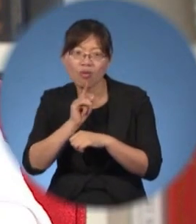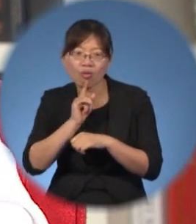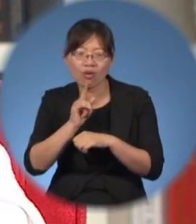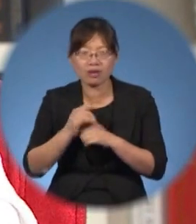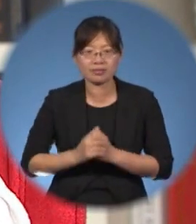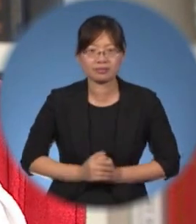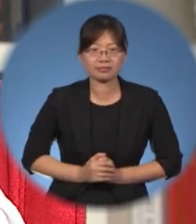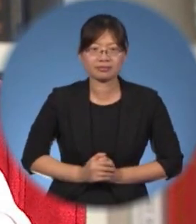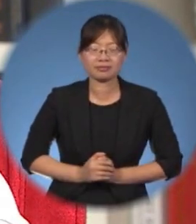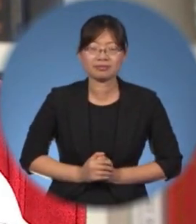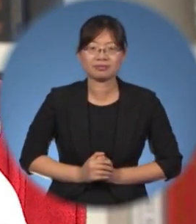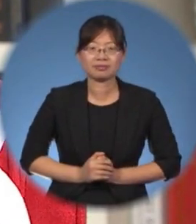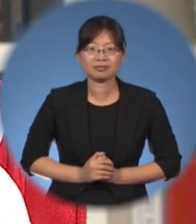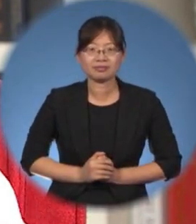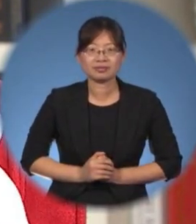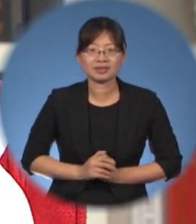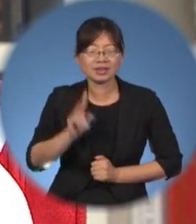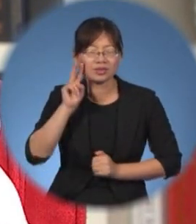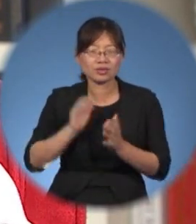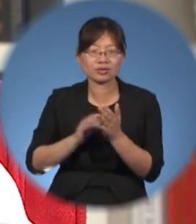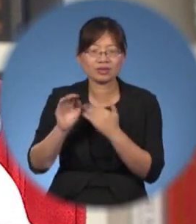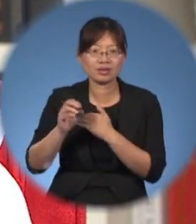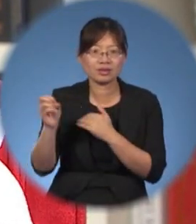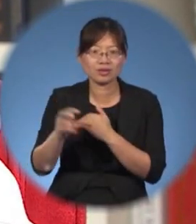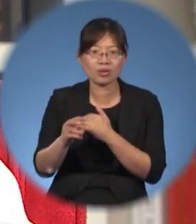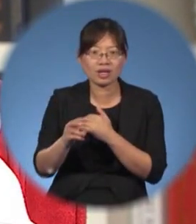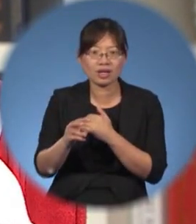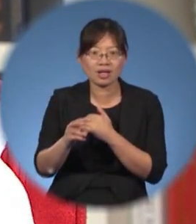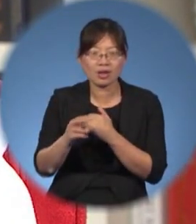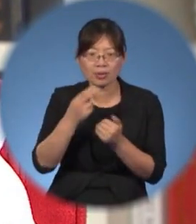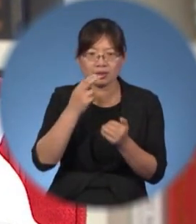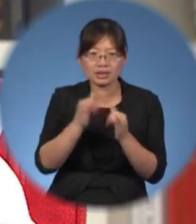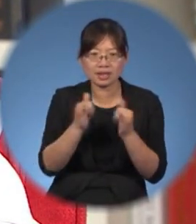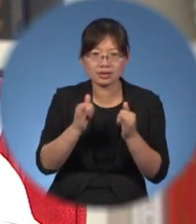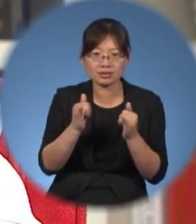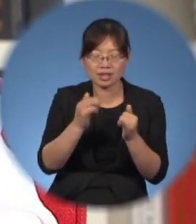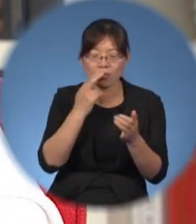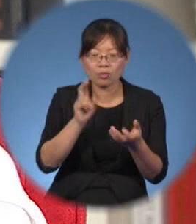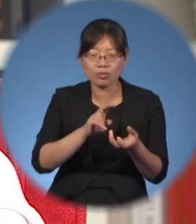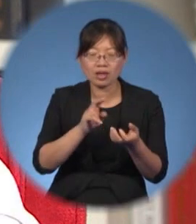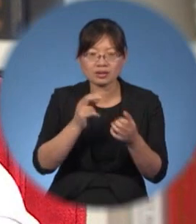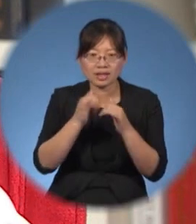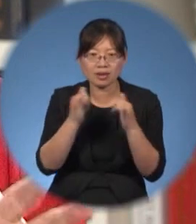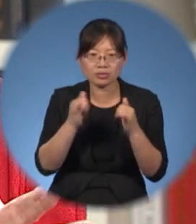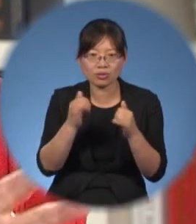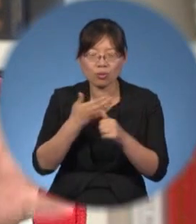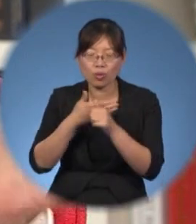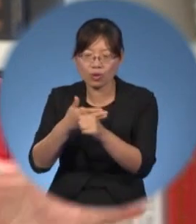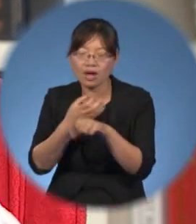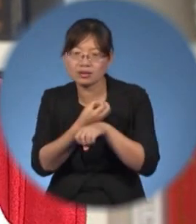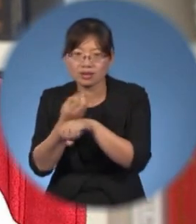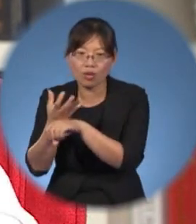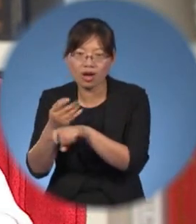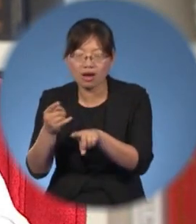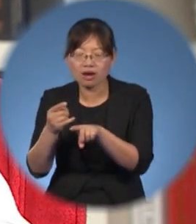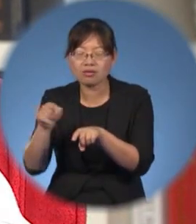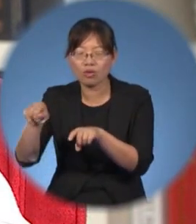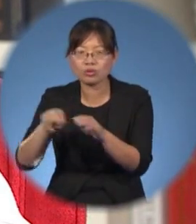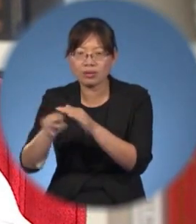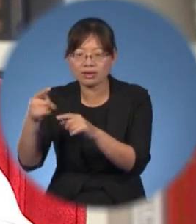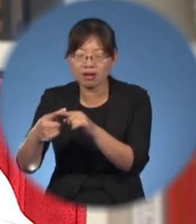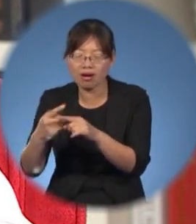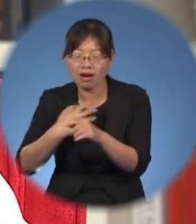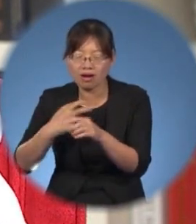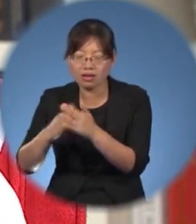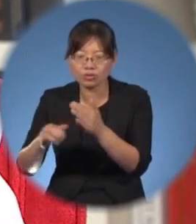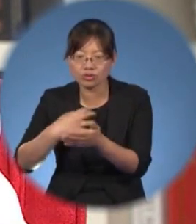숨느라고. 네. 가였으면 한 이틀 있으면 또 이 인편으로 통지가 오죠. 걔들 다 갔다. 뭐 가서 가족 걱정 오고 있다가 또